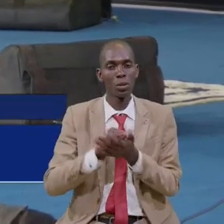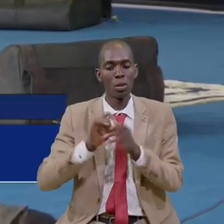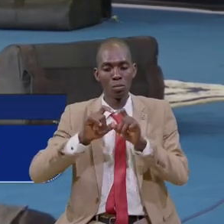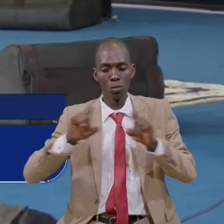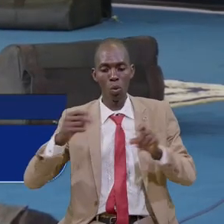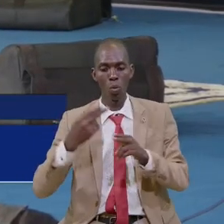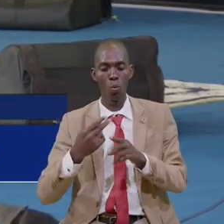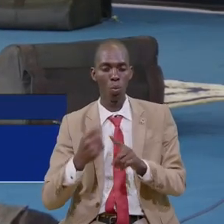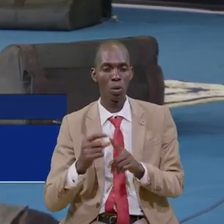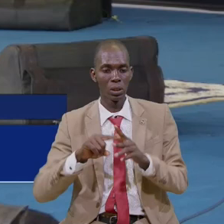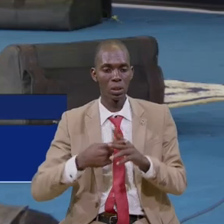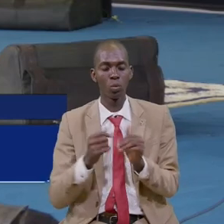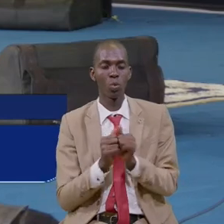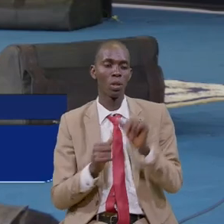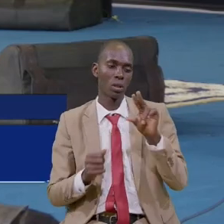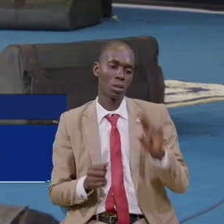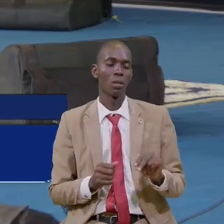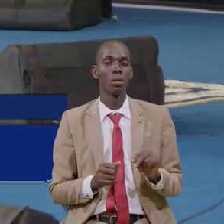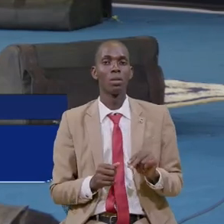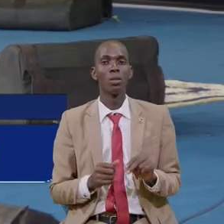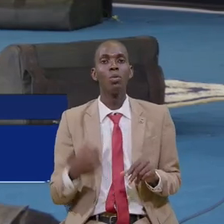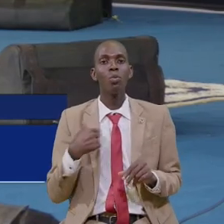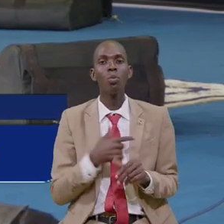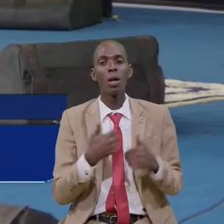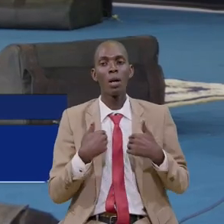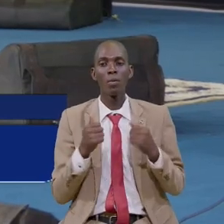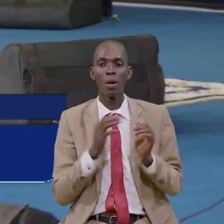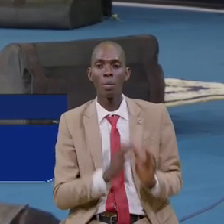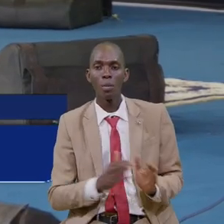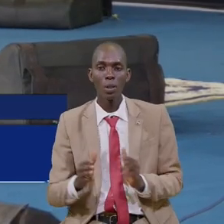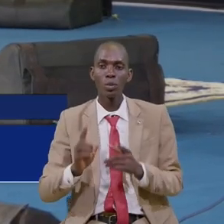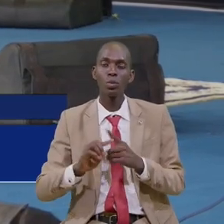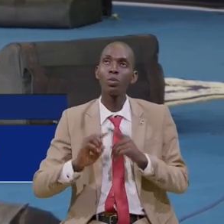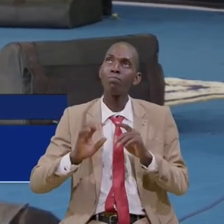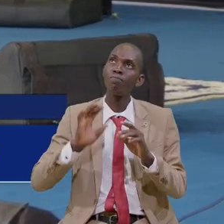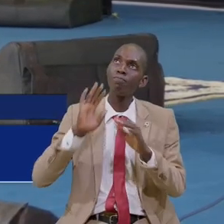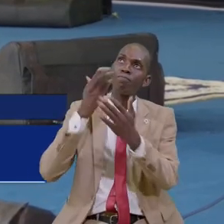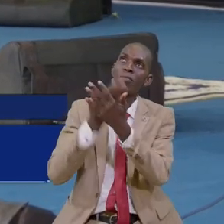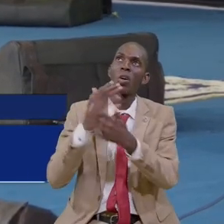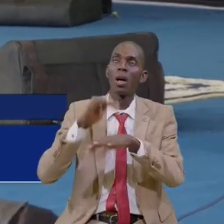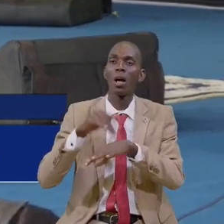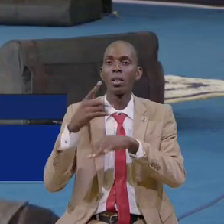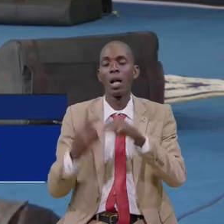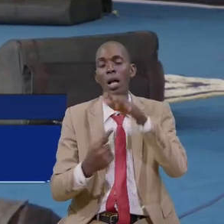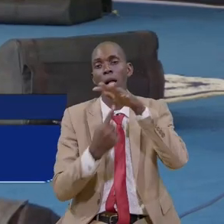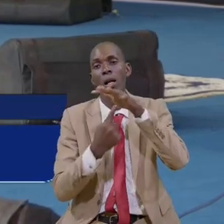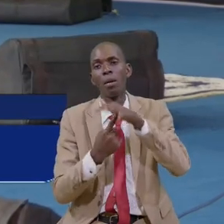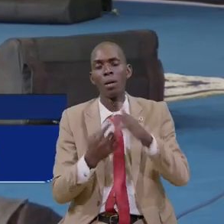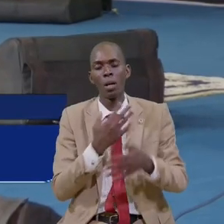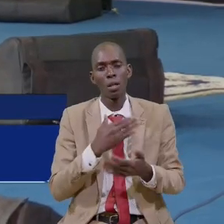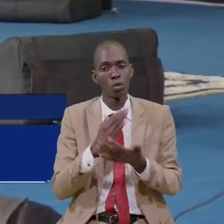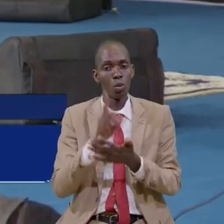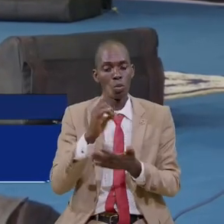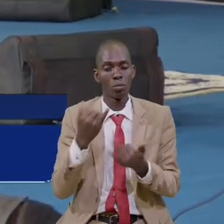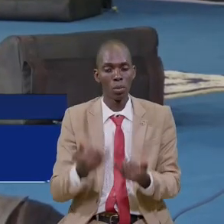un but, nous voulons atteindre le sommet, nous voulons aller au sommet de la montagne. Et quelqu'un se